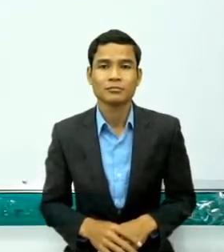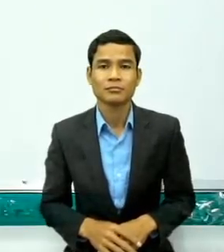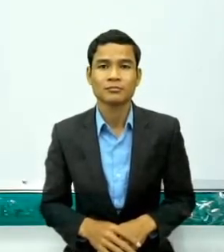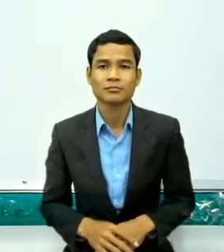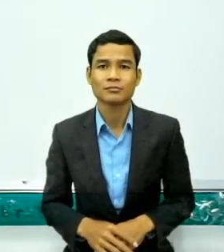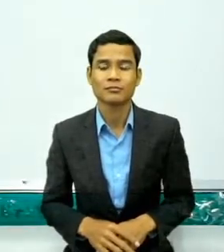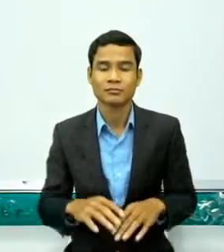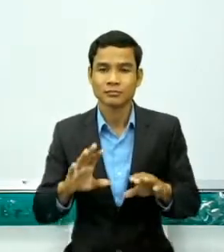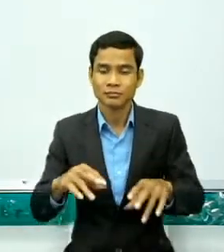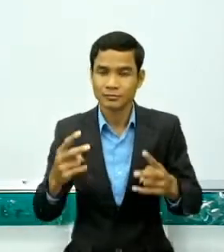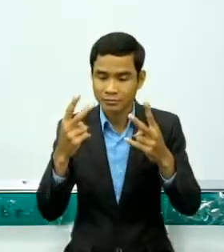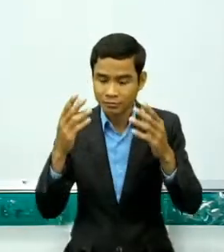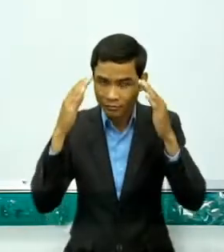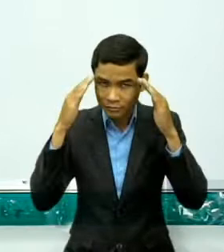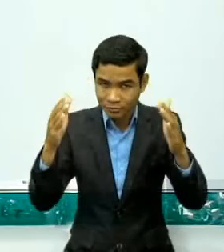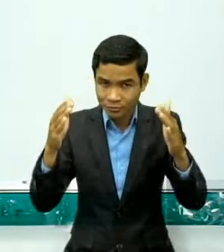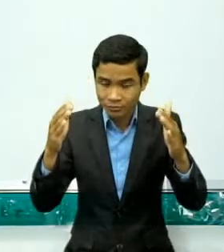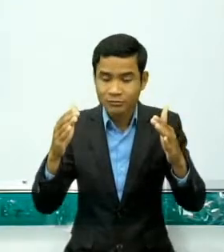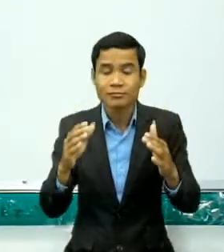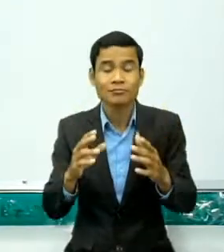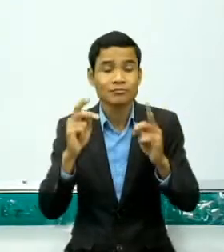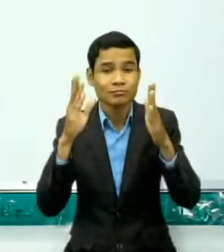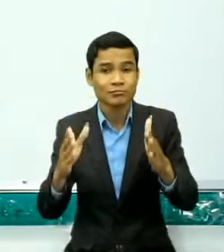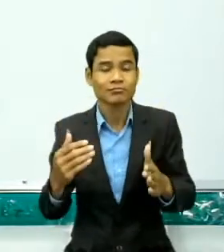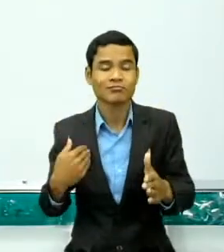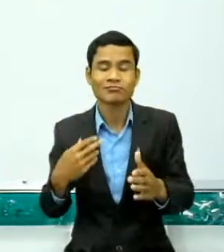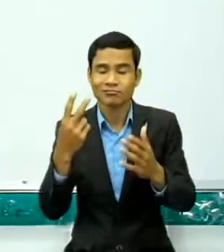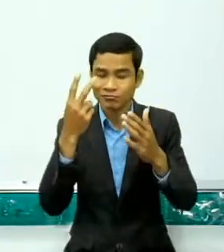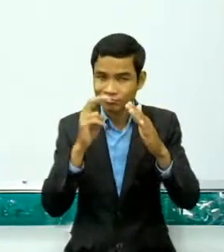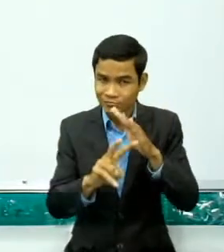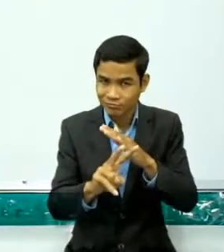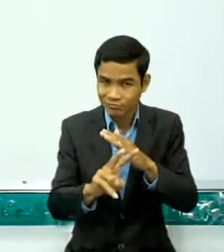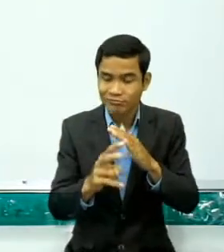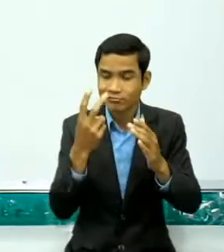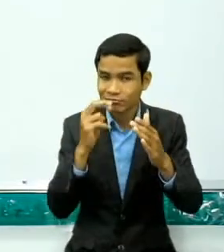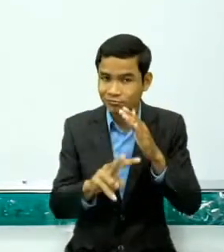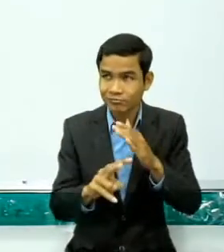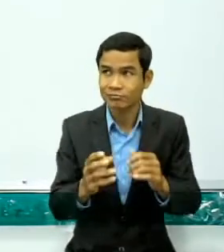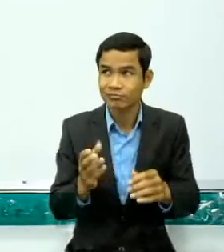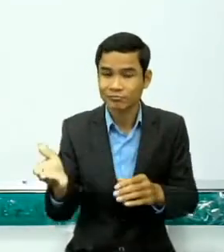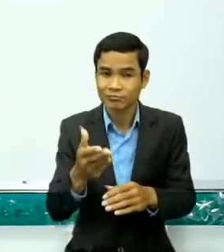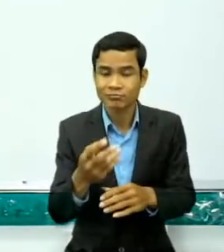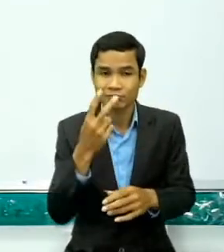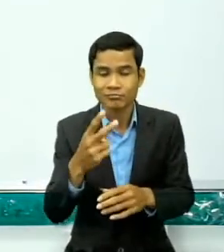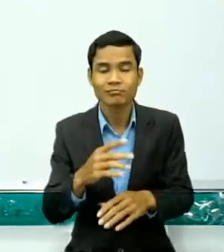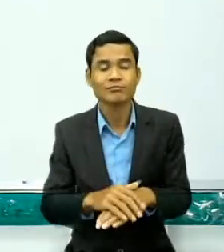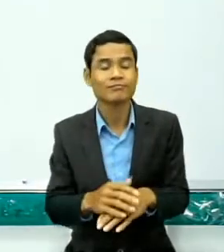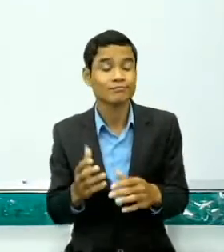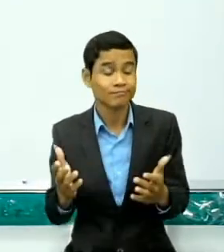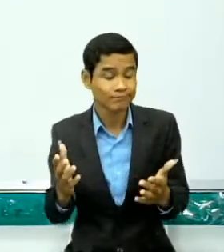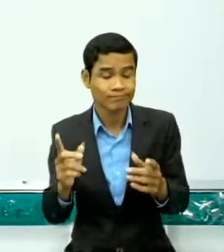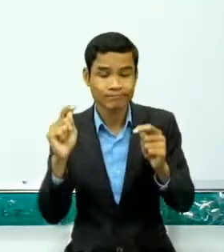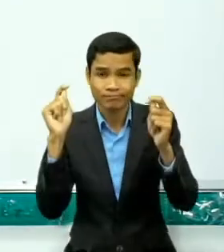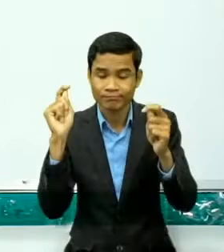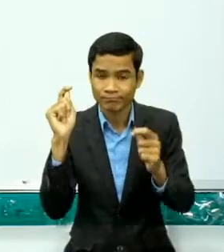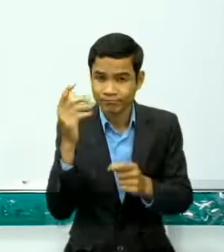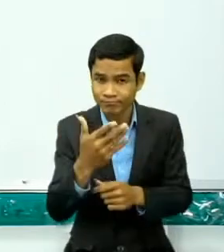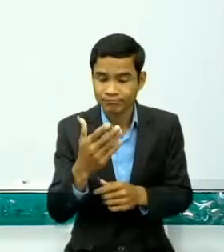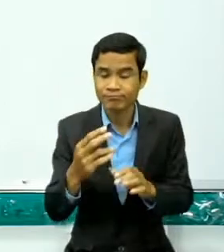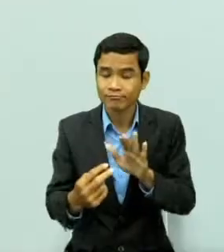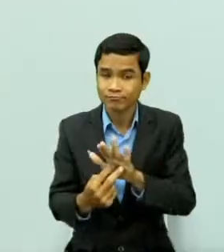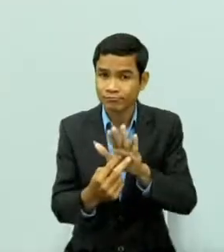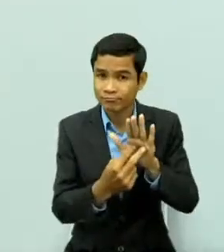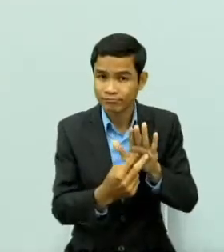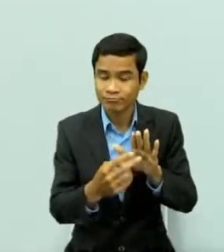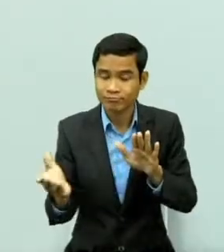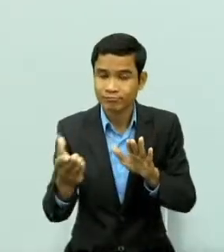ចាកូនបានមកកដាខៀនអ្នកគ្រូនាំកូនលេងល្បែងទូសទូសទាយណាឥឡូវកូនចាំទូសទាយរូបដែលអ្នកគ្រូបានបង្ហាញកូ